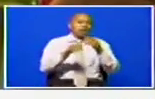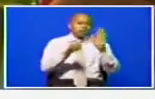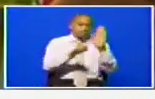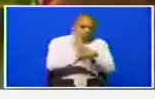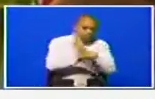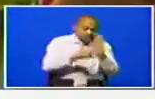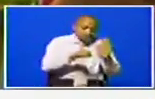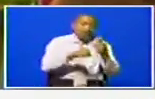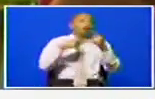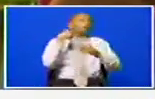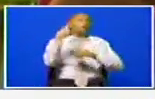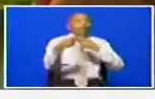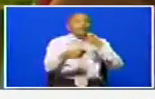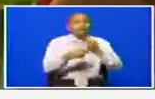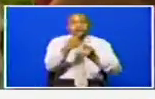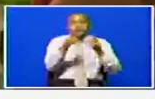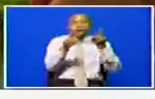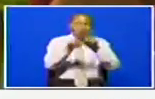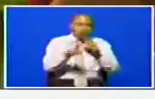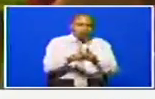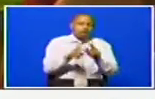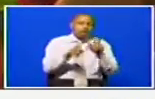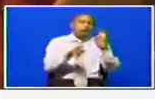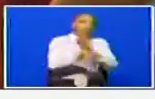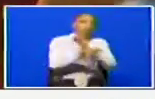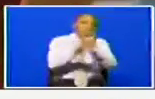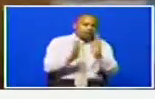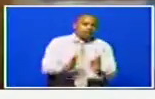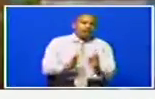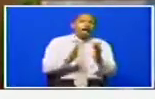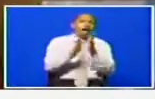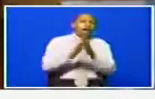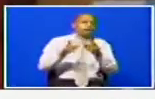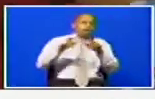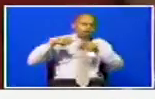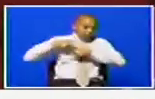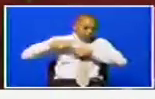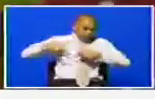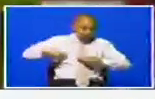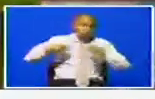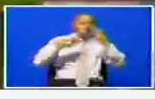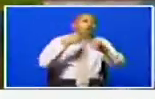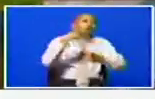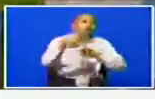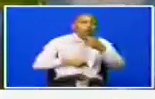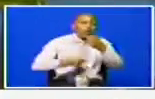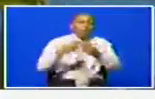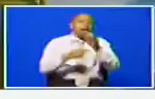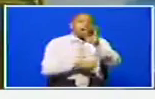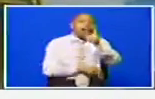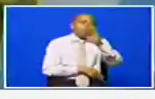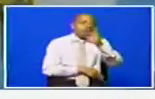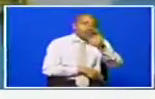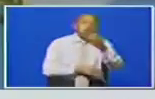kwamba imezagaa, yaendelea na kuna wale waangalizi mbalimbali na vile vile wawakilishi wa vyama pale ndani katika ukumbi wa